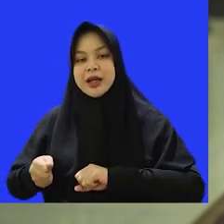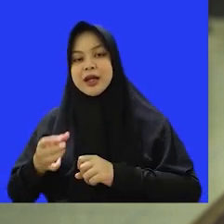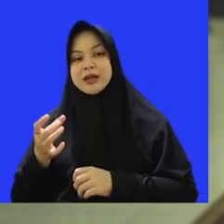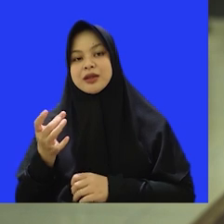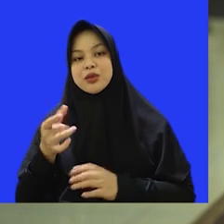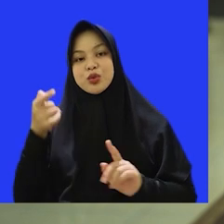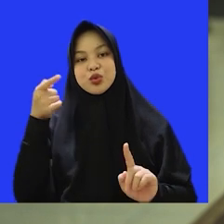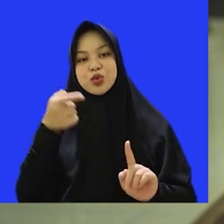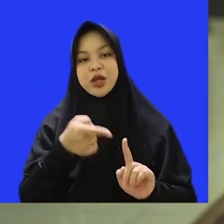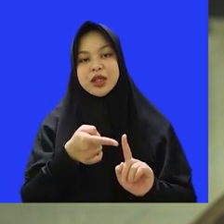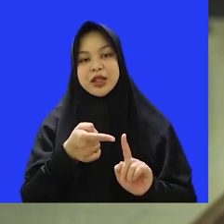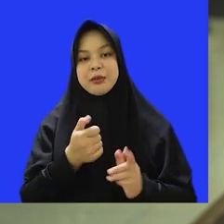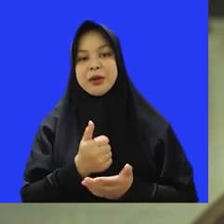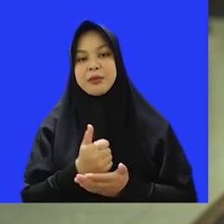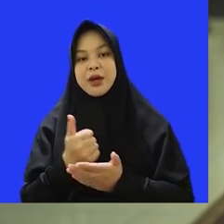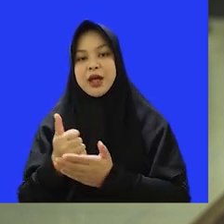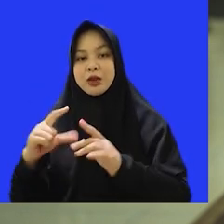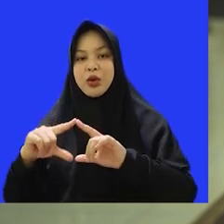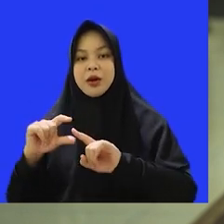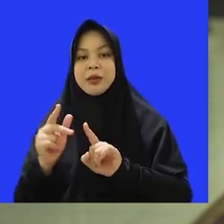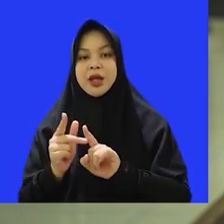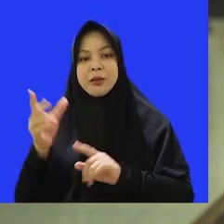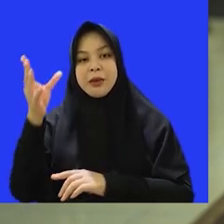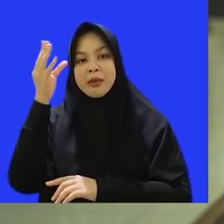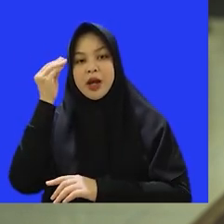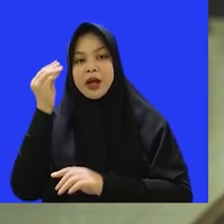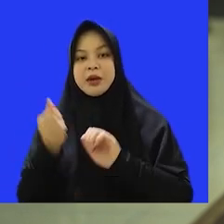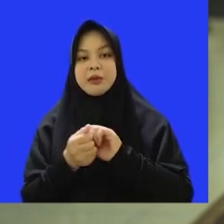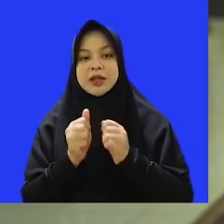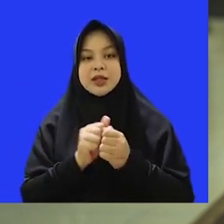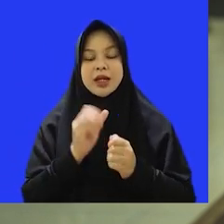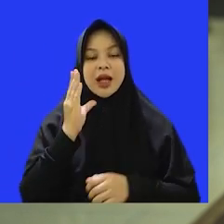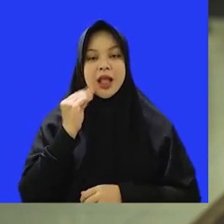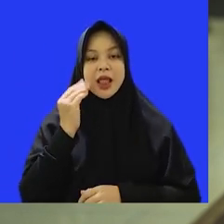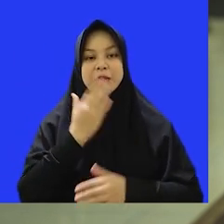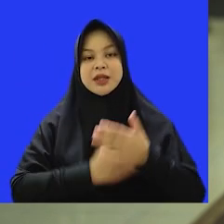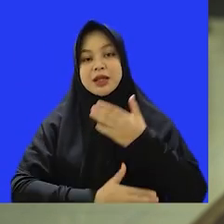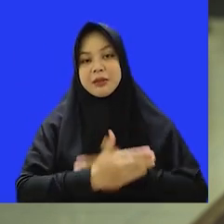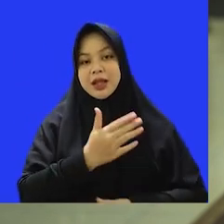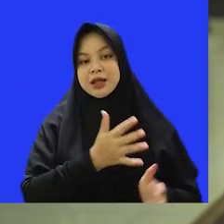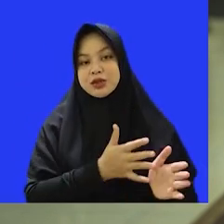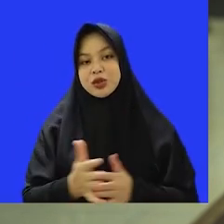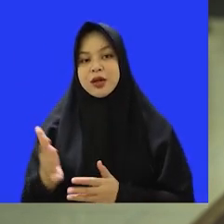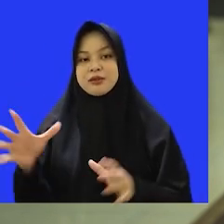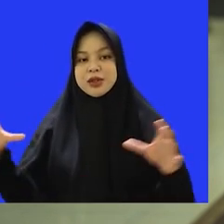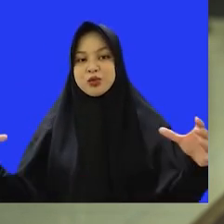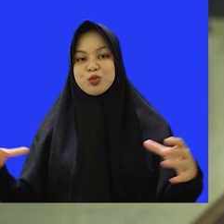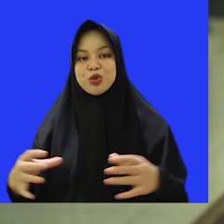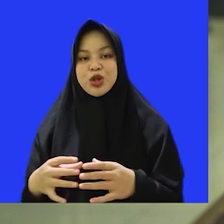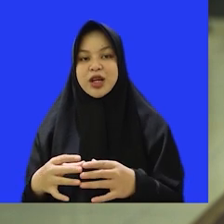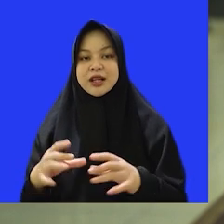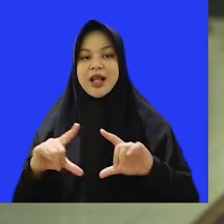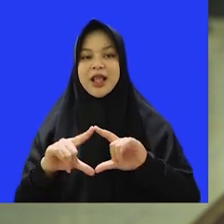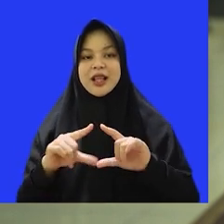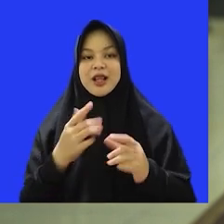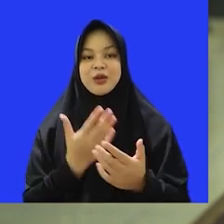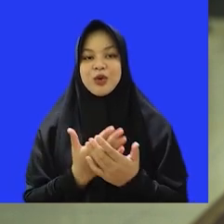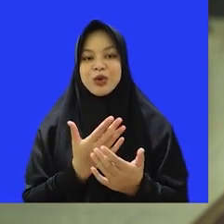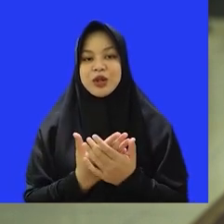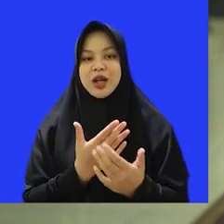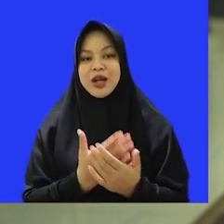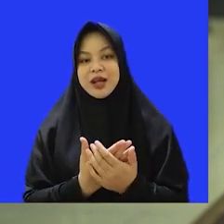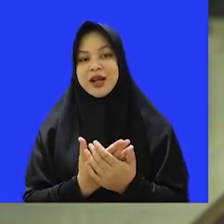memudahkan aparat penegak hukum memahami perkara yang dialami disabilitas, mengumpulkan alat bukti, dan